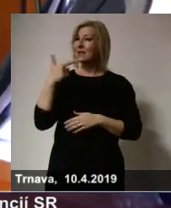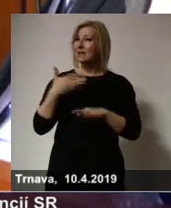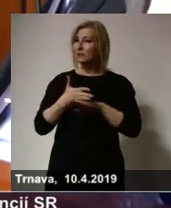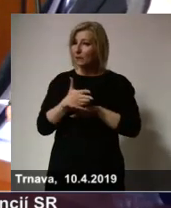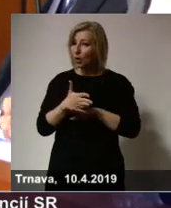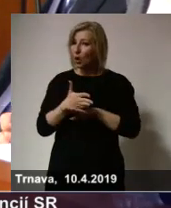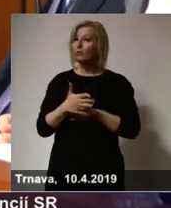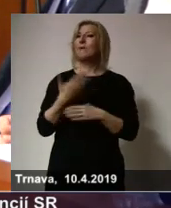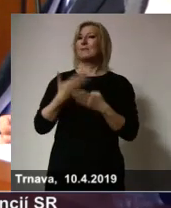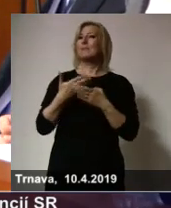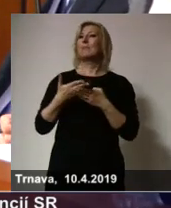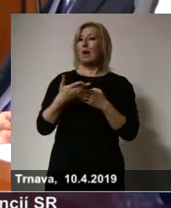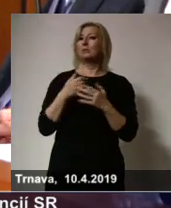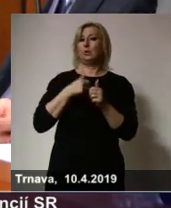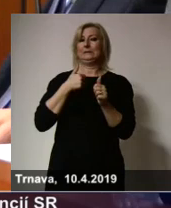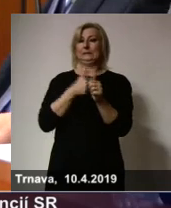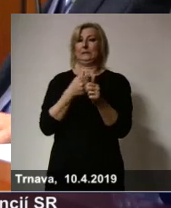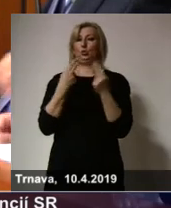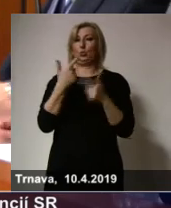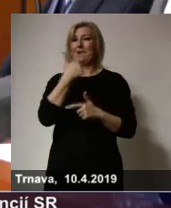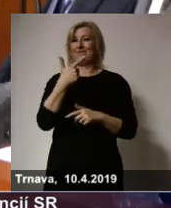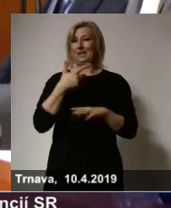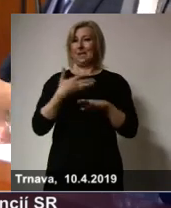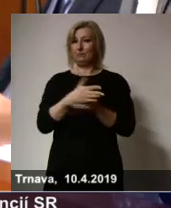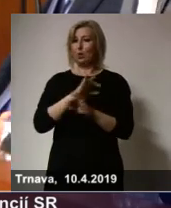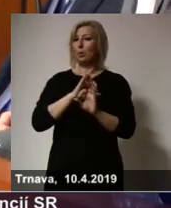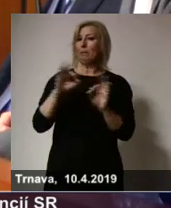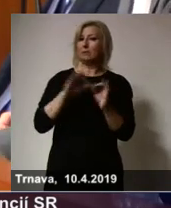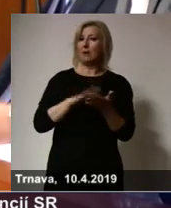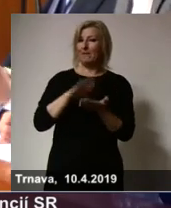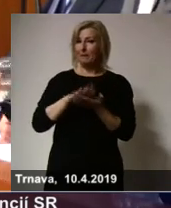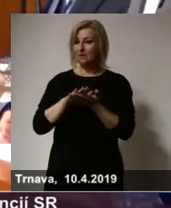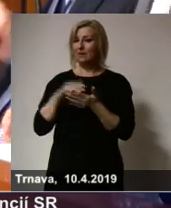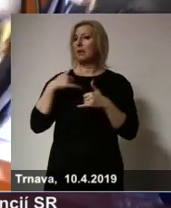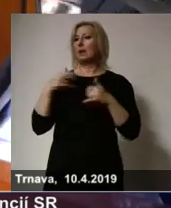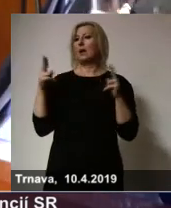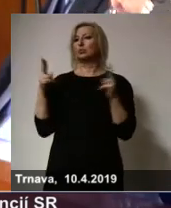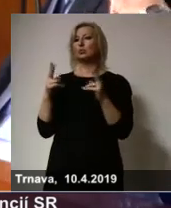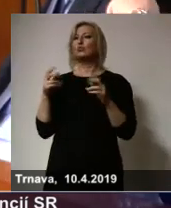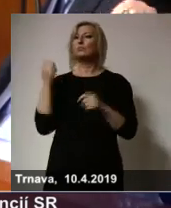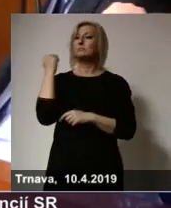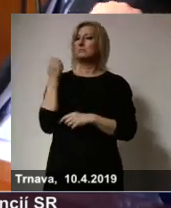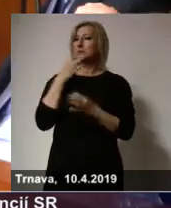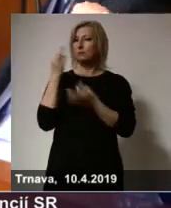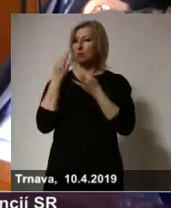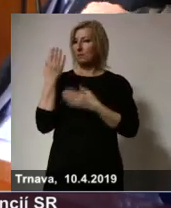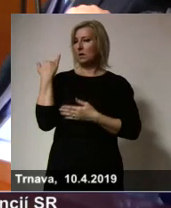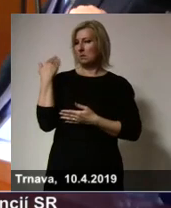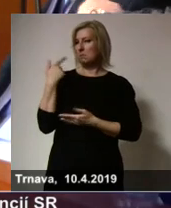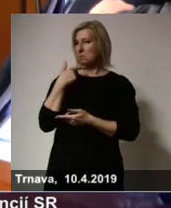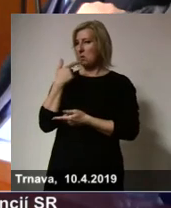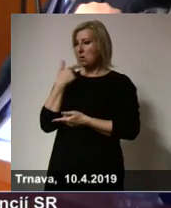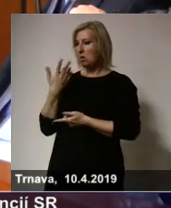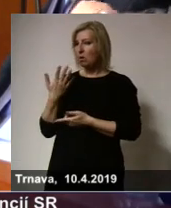ich úrad v tom predloženom materiáli aj pripravil. Veľmi stručne základné informácie boli povedané, takže aj to